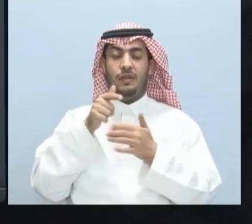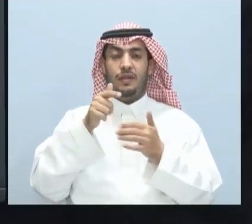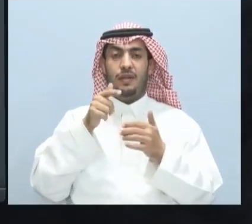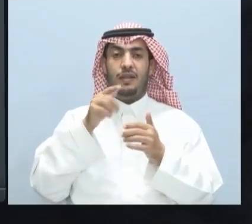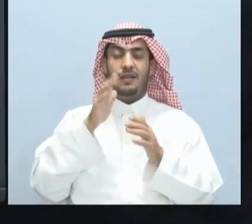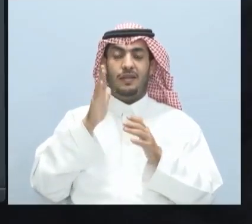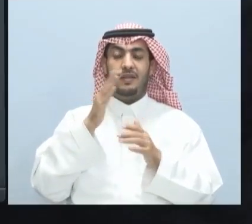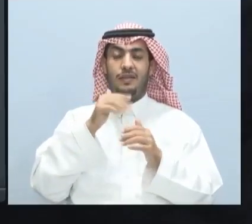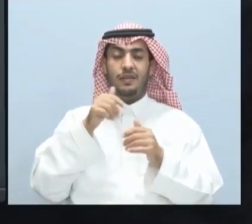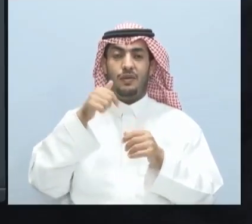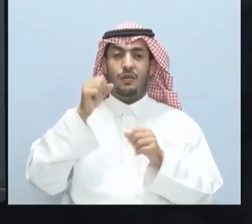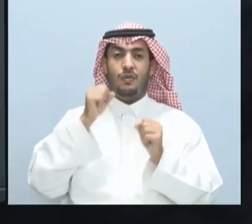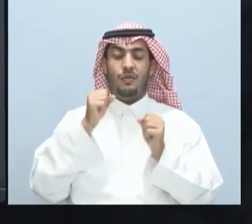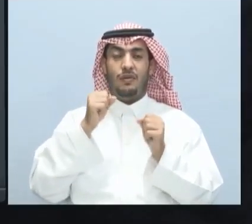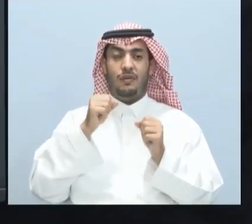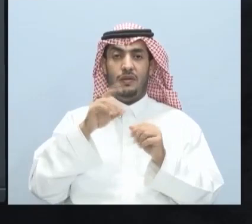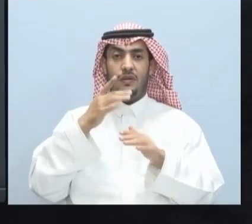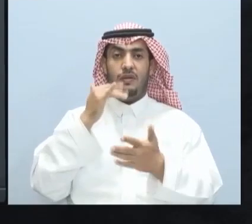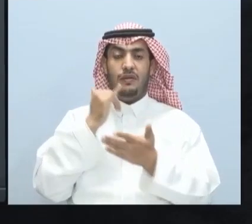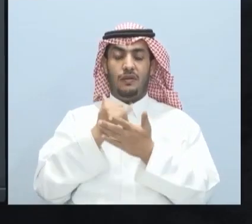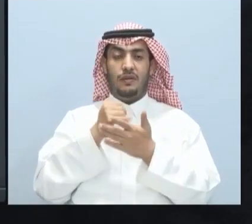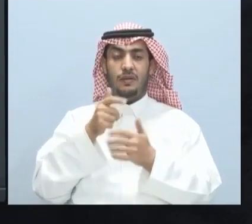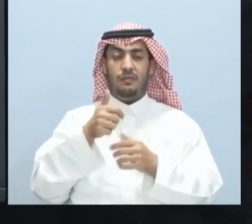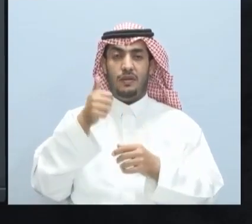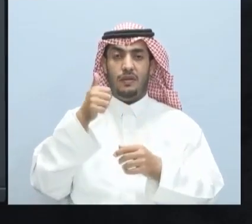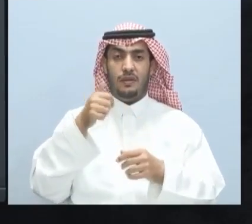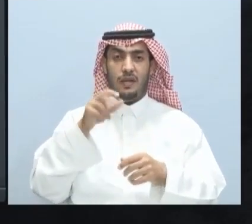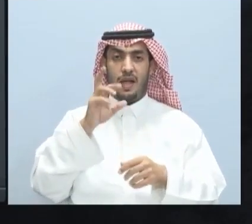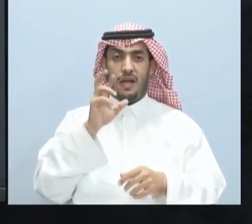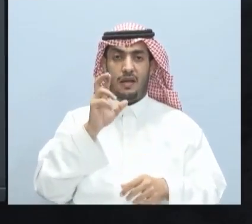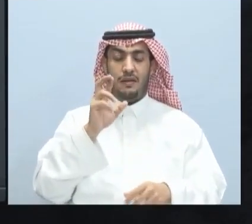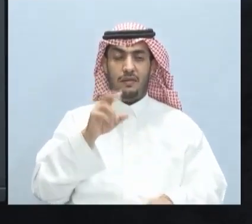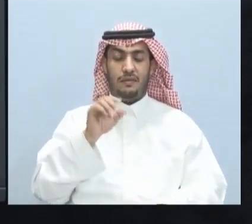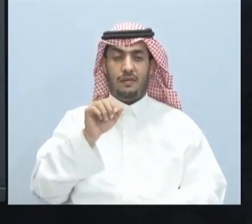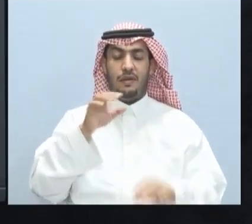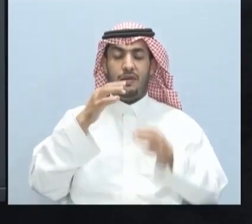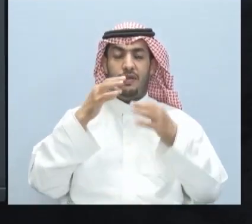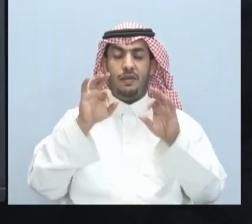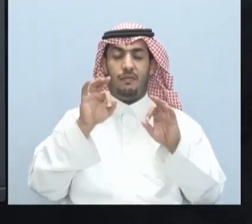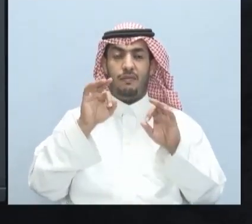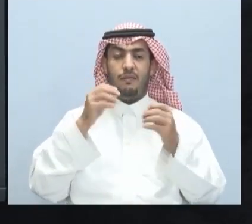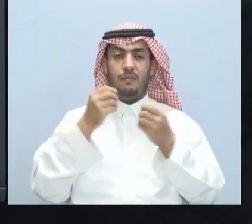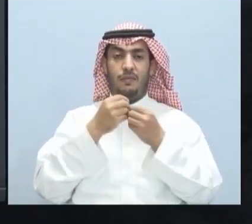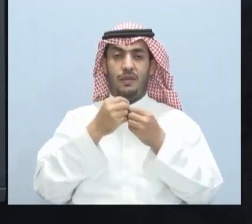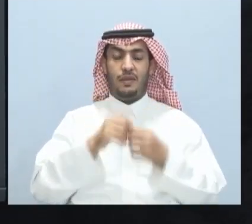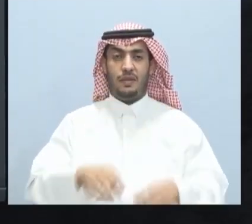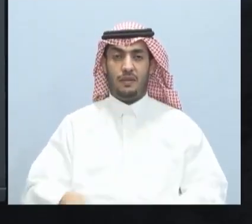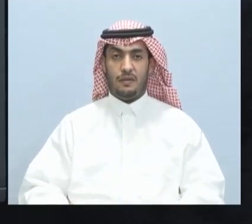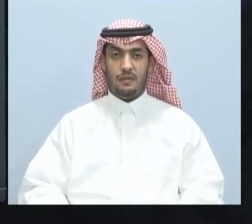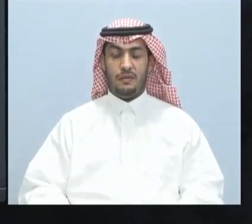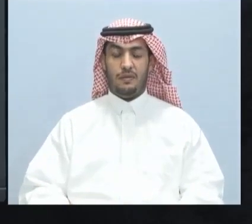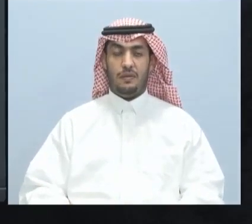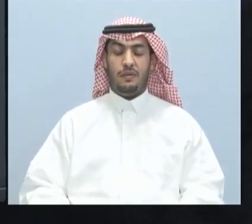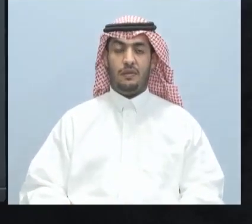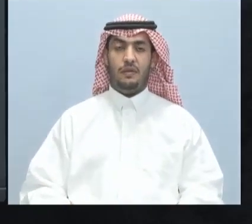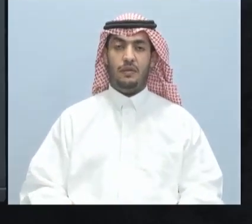اتزانها القوه ولا المسؤول عن اتزانها ار انما الكميتان معا من هم الكميتان